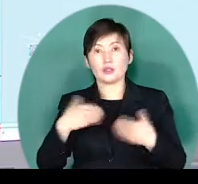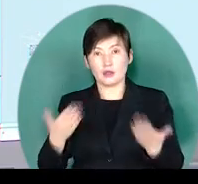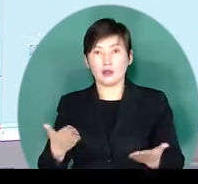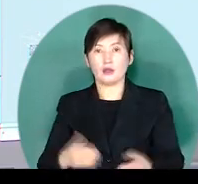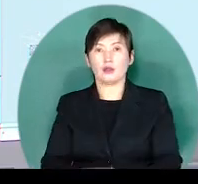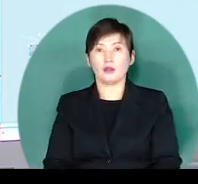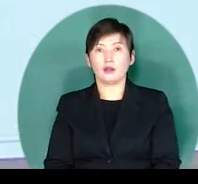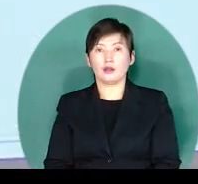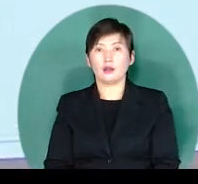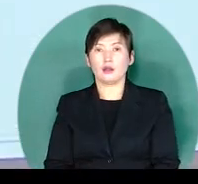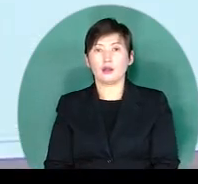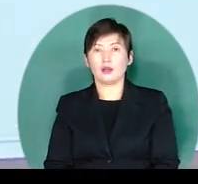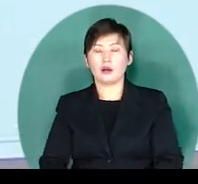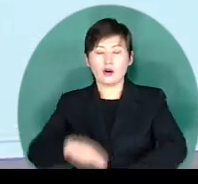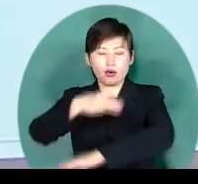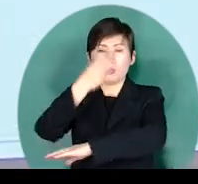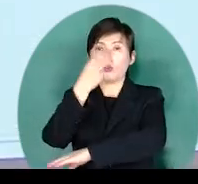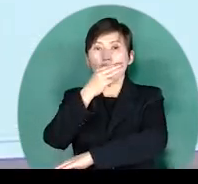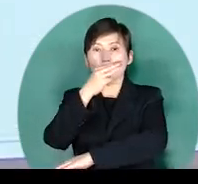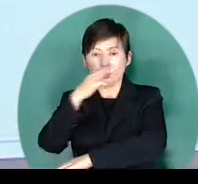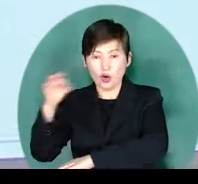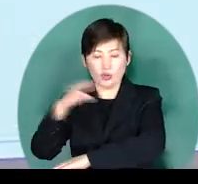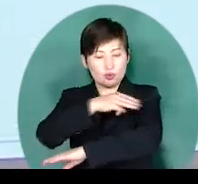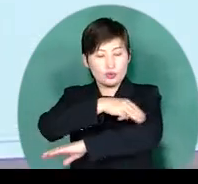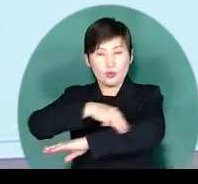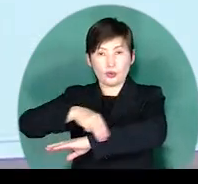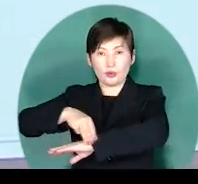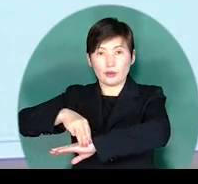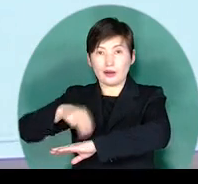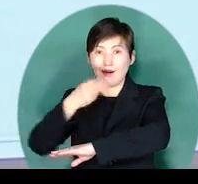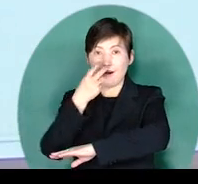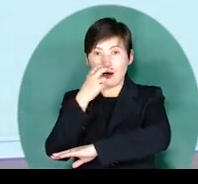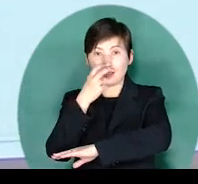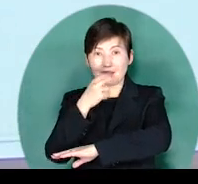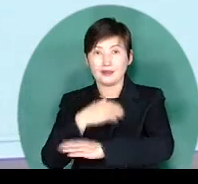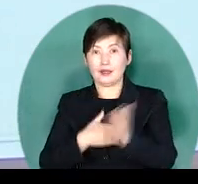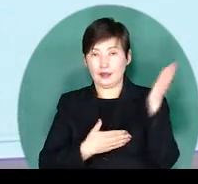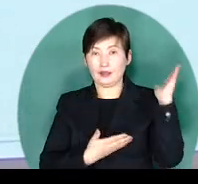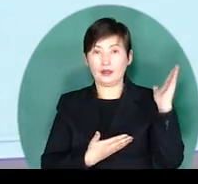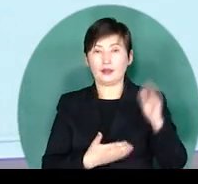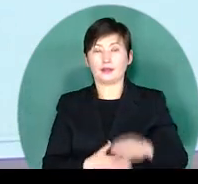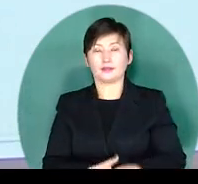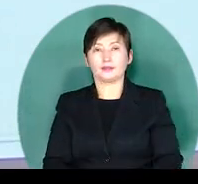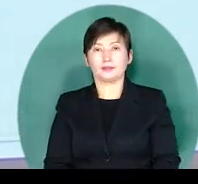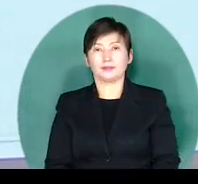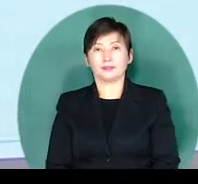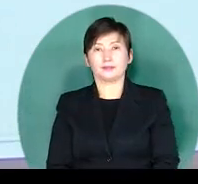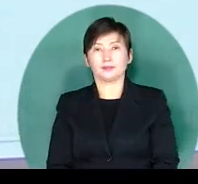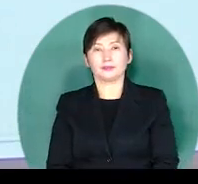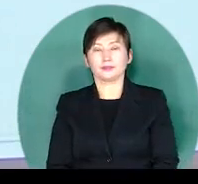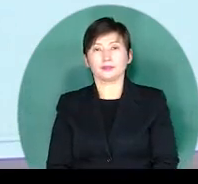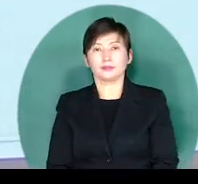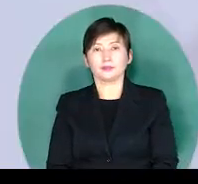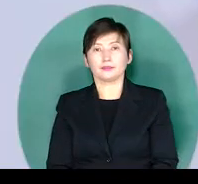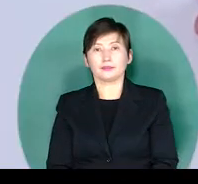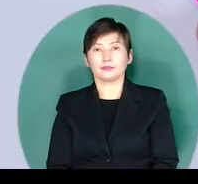багшин самбарт одоо дараах тоон шолууныг байршуулсан байна. Эдгээр тоон шолууныг хэрхэн яаж одоо ажиллах вэ гэдэг зааврыг багш нь